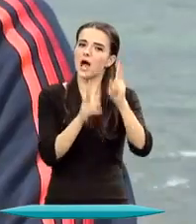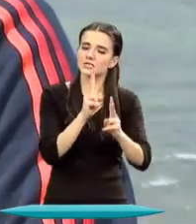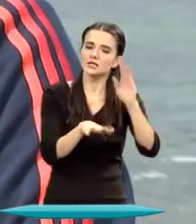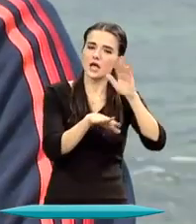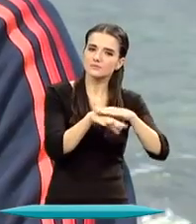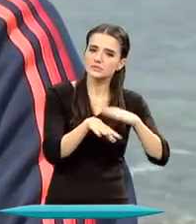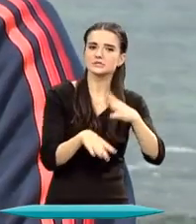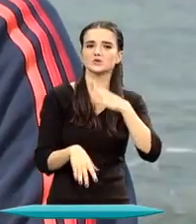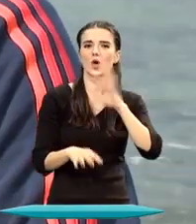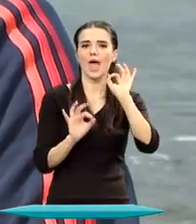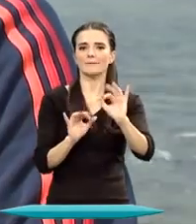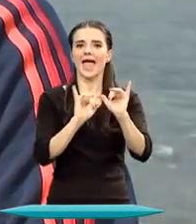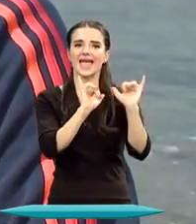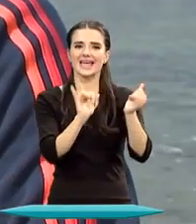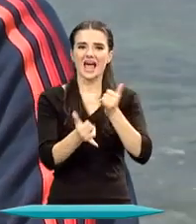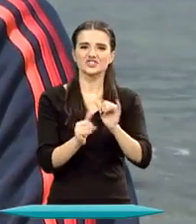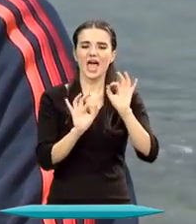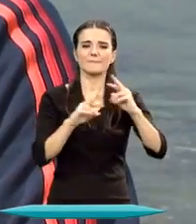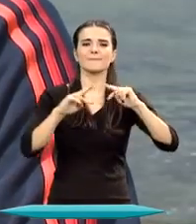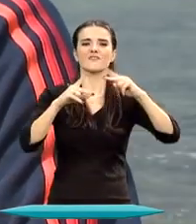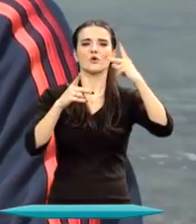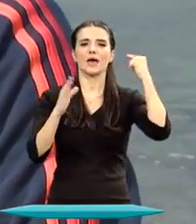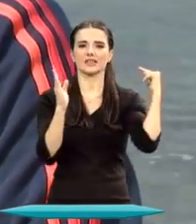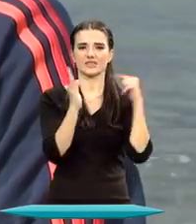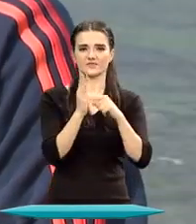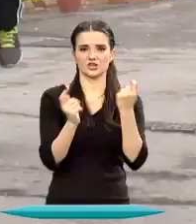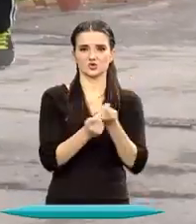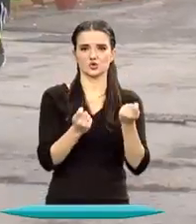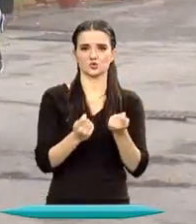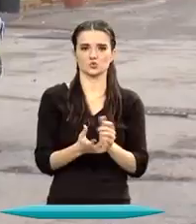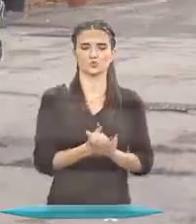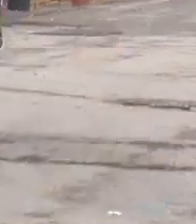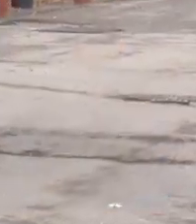beraber idare etsin diye hem eğlenceli hem performansa yönelik çalışıyorum.